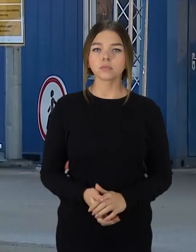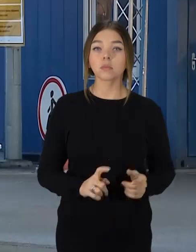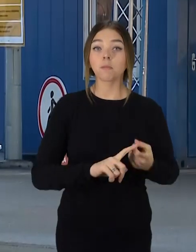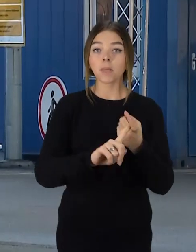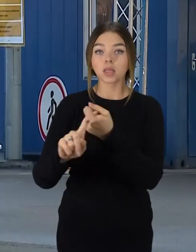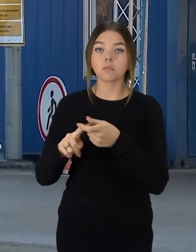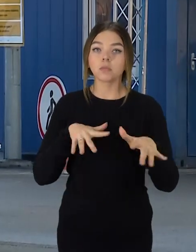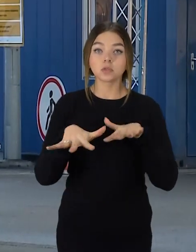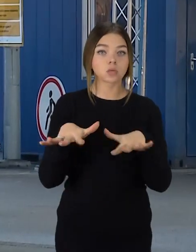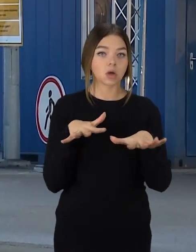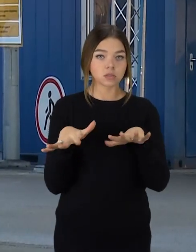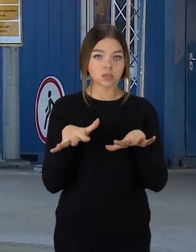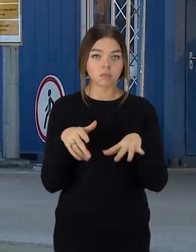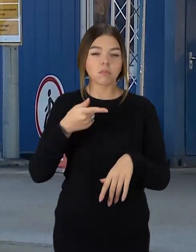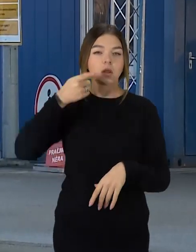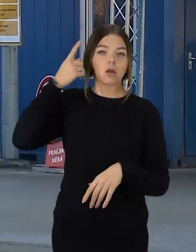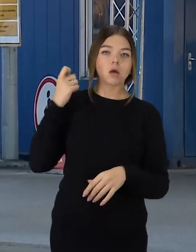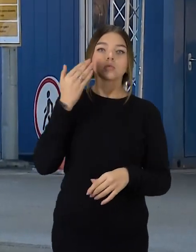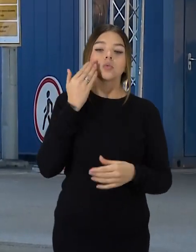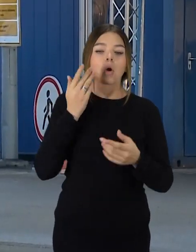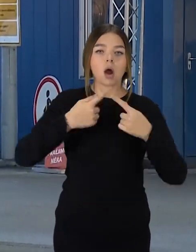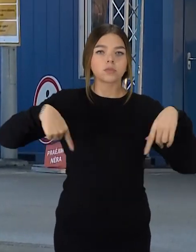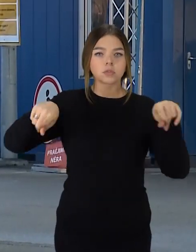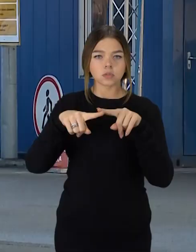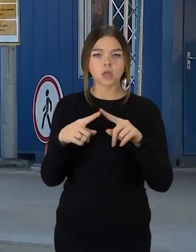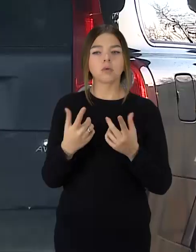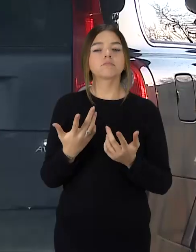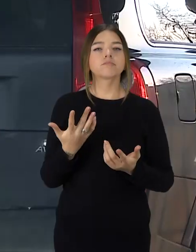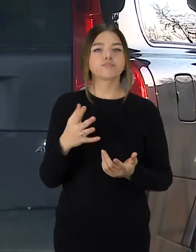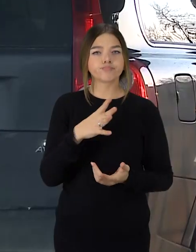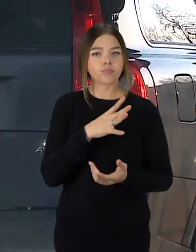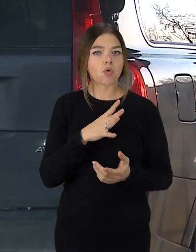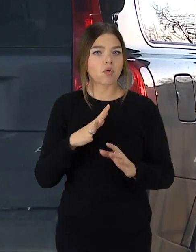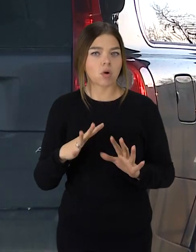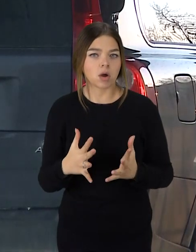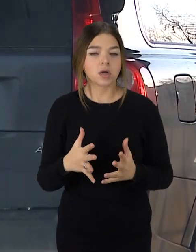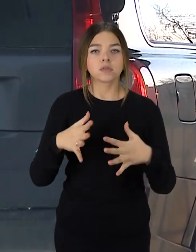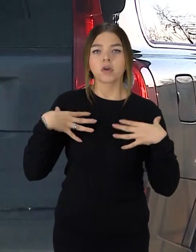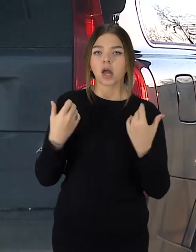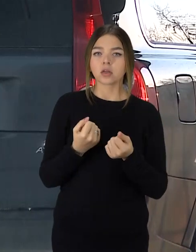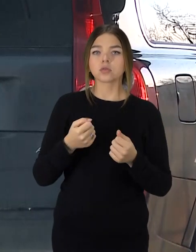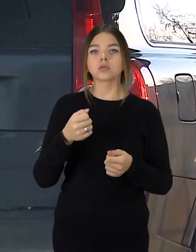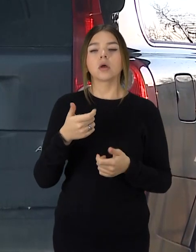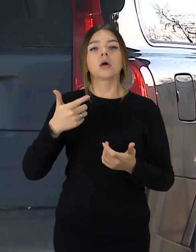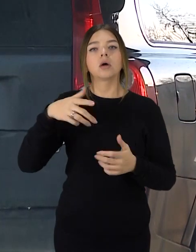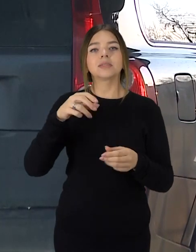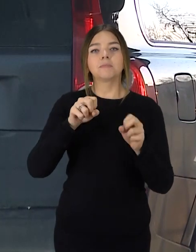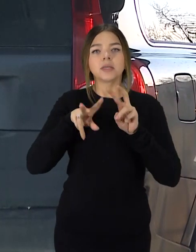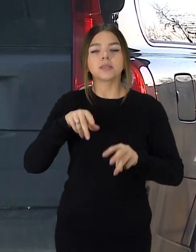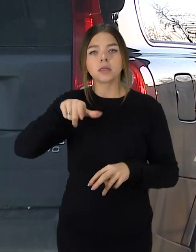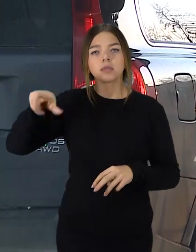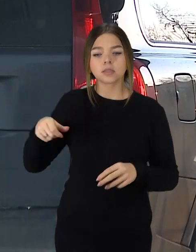Pandeminė situacija praėjusią savaitę Šiauliu apskritėje buvo neveina reikšmiška. Nors visuomenės veikatos centros specialistai lygindami, kad